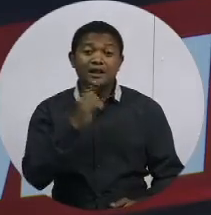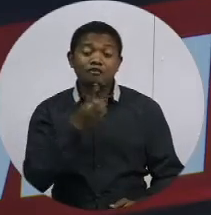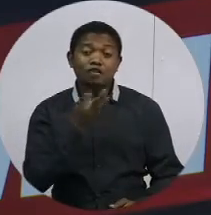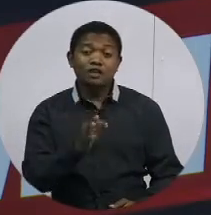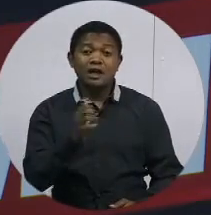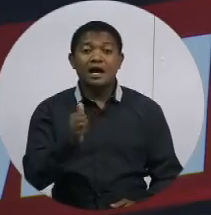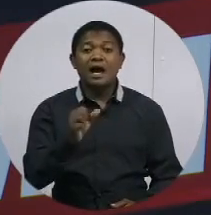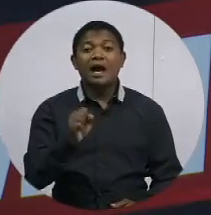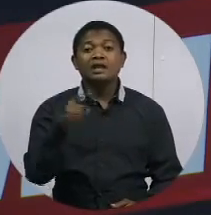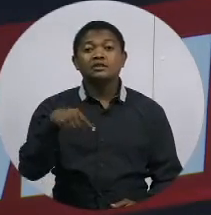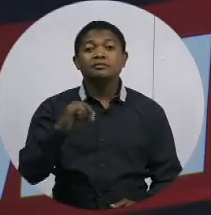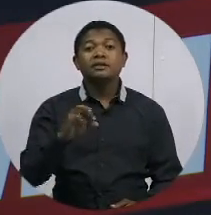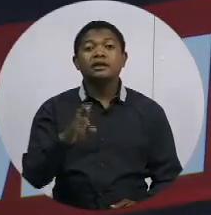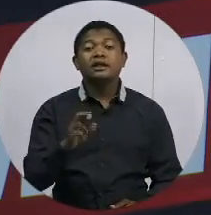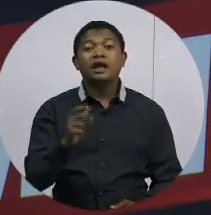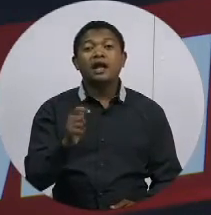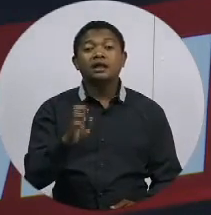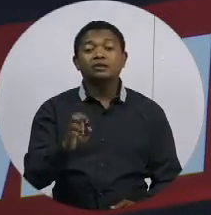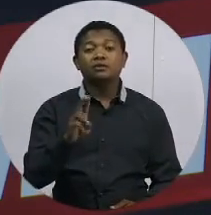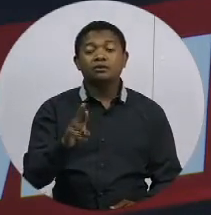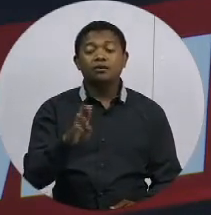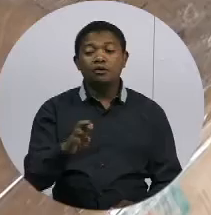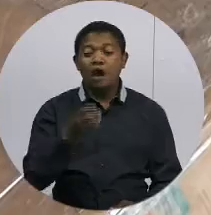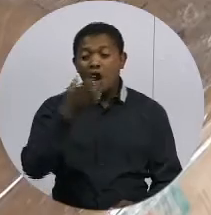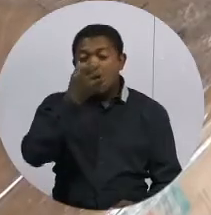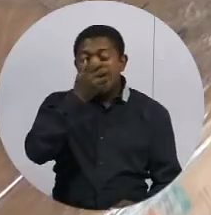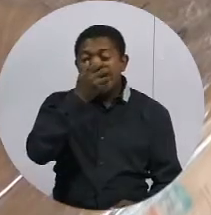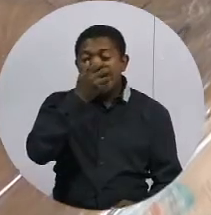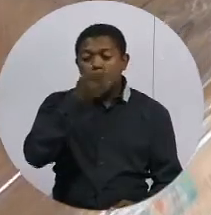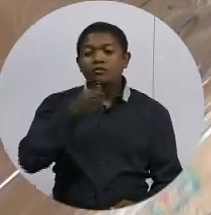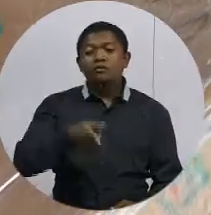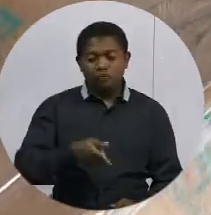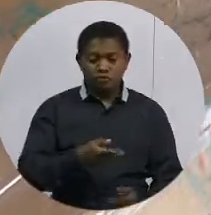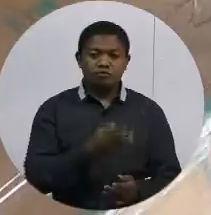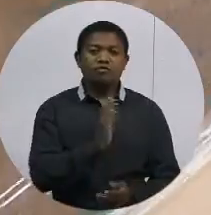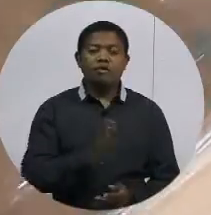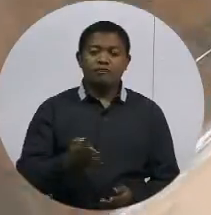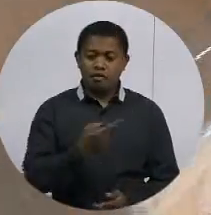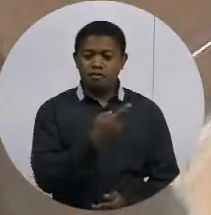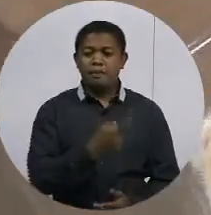Christian Rakotoarso tojo fanomezana sy Totson François